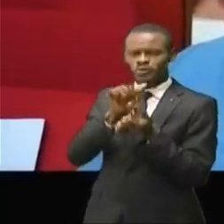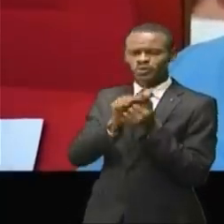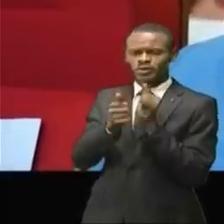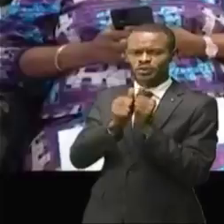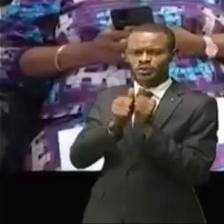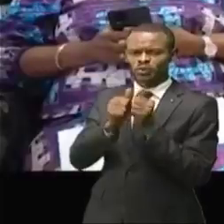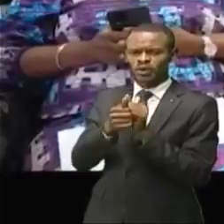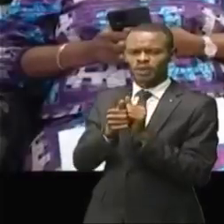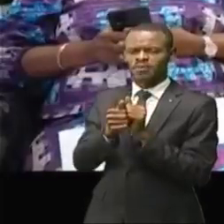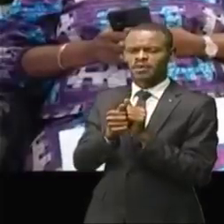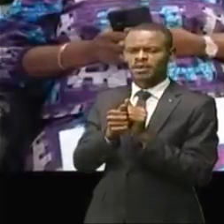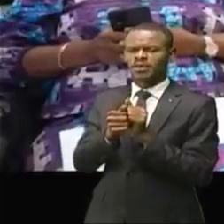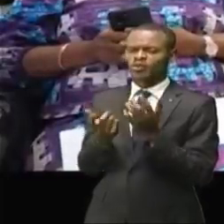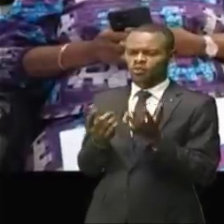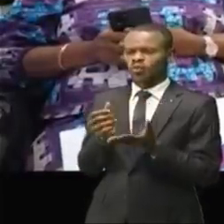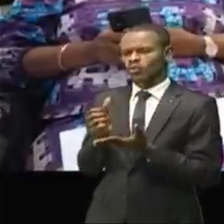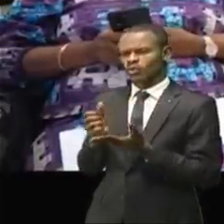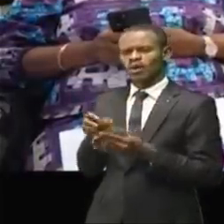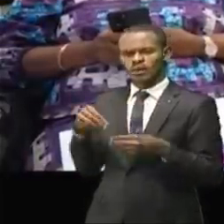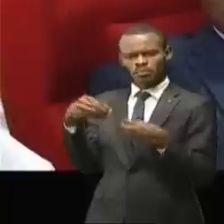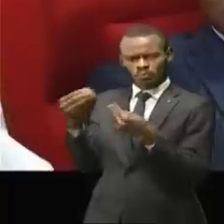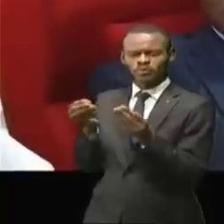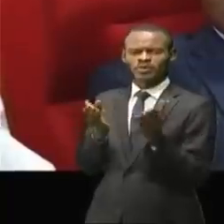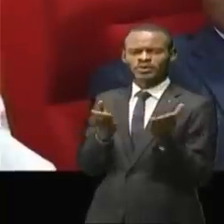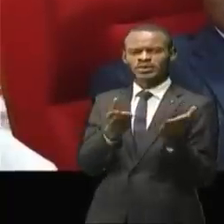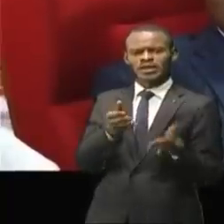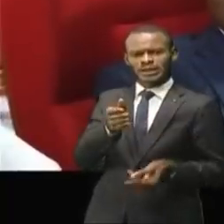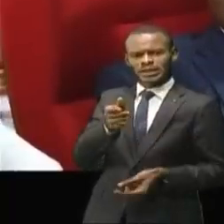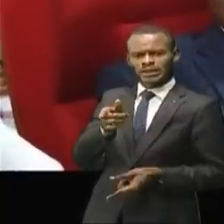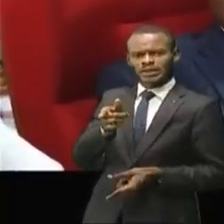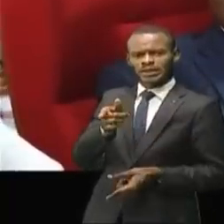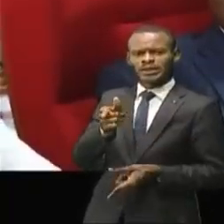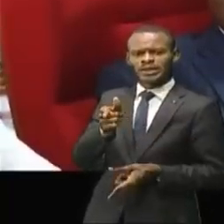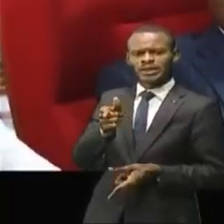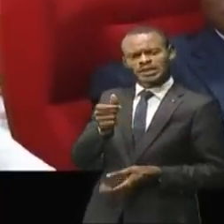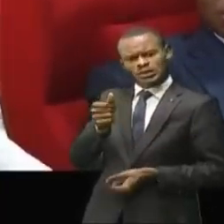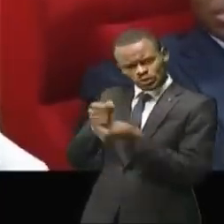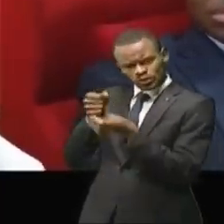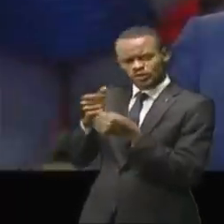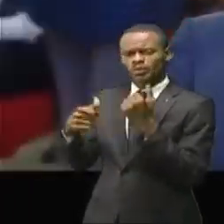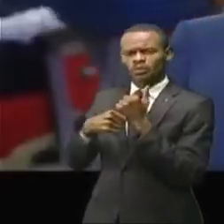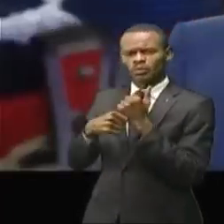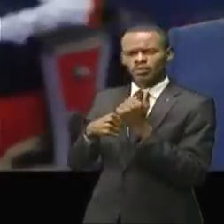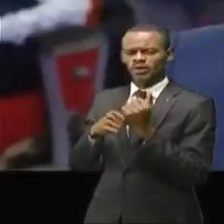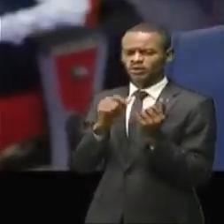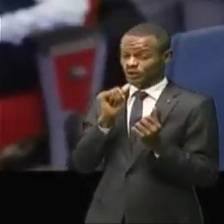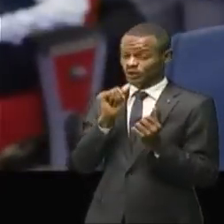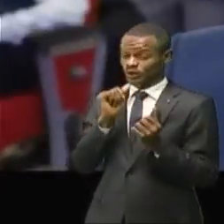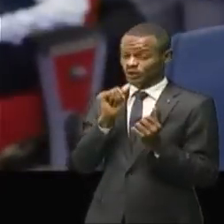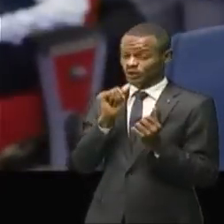appréciable au sinistre c'est une année de la transhumanité